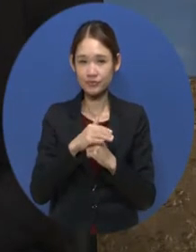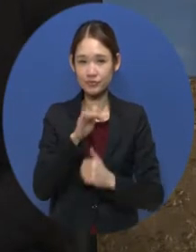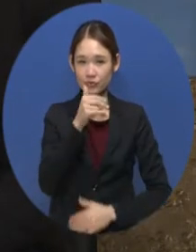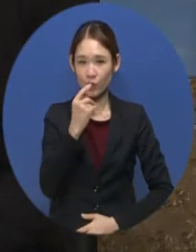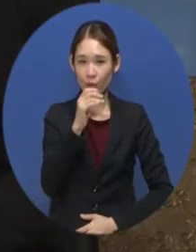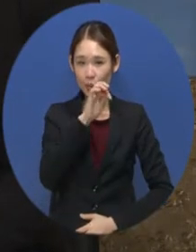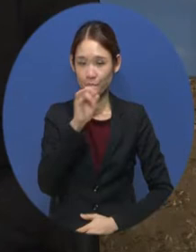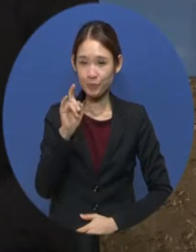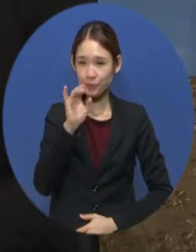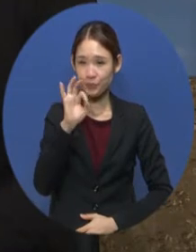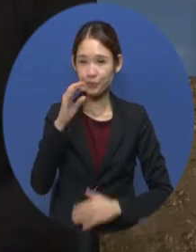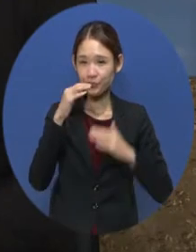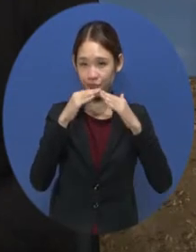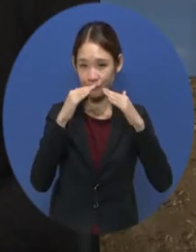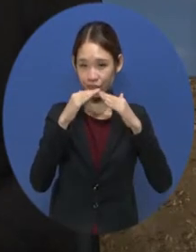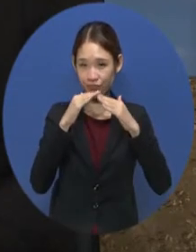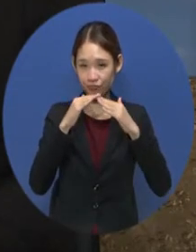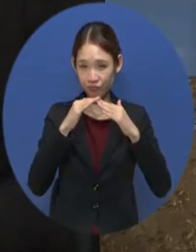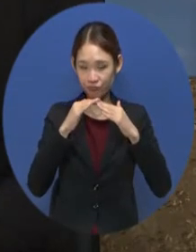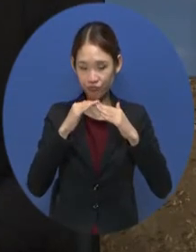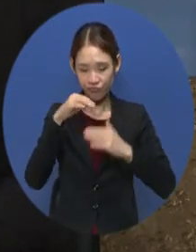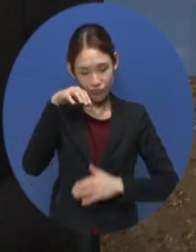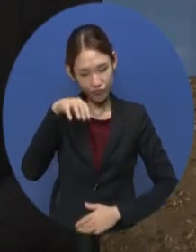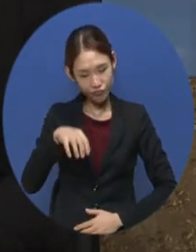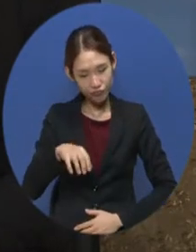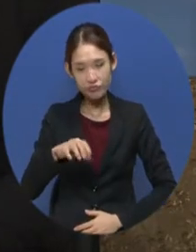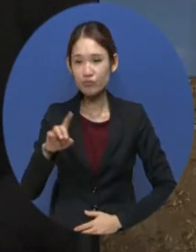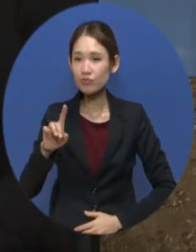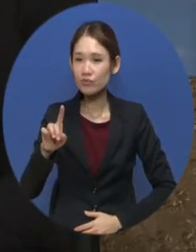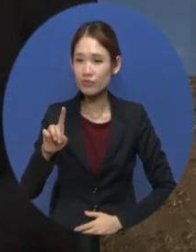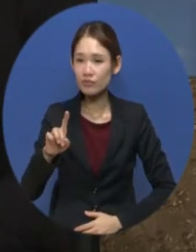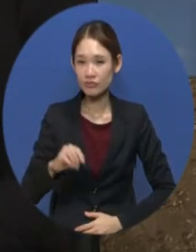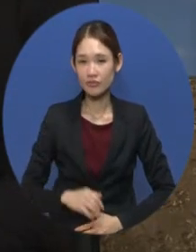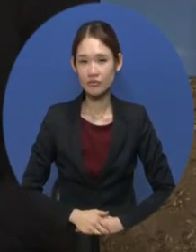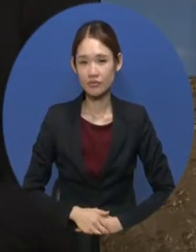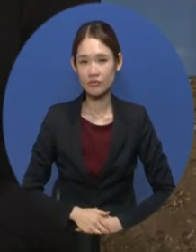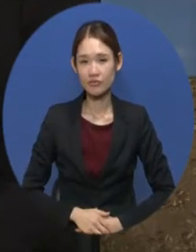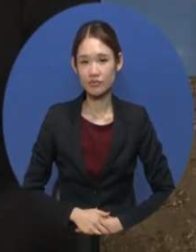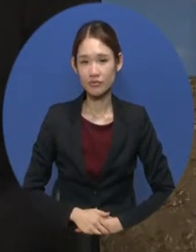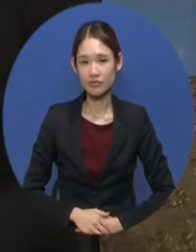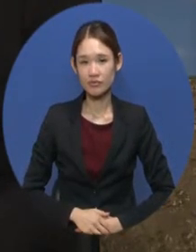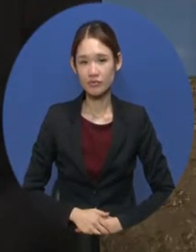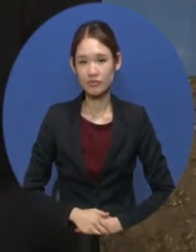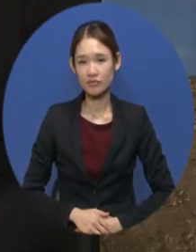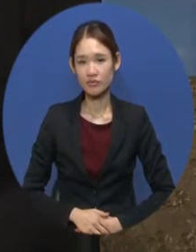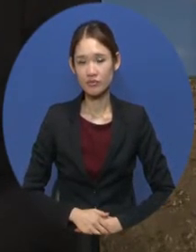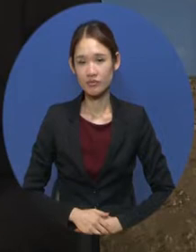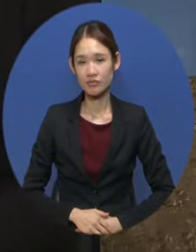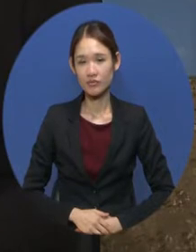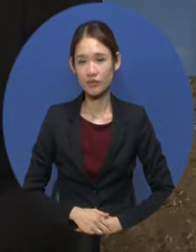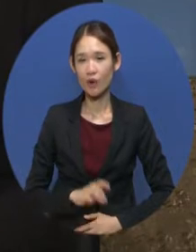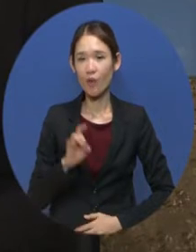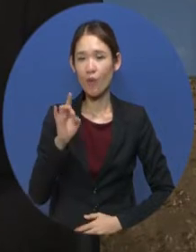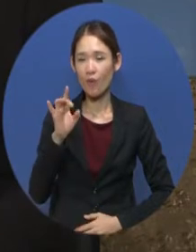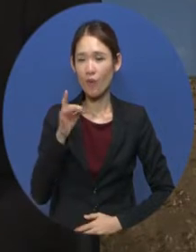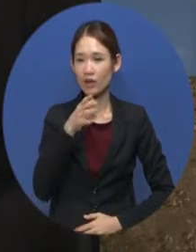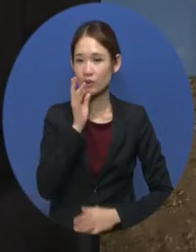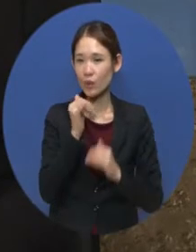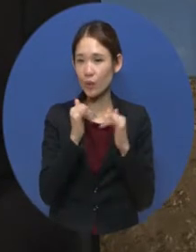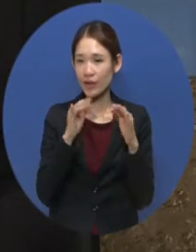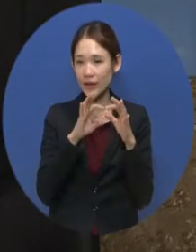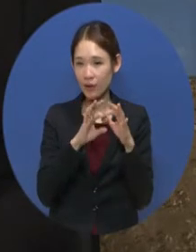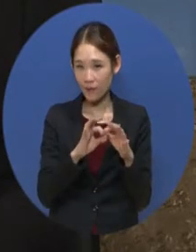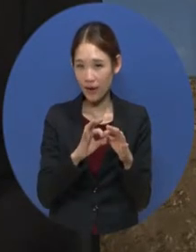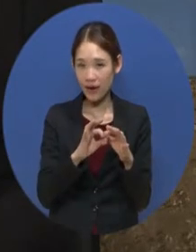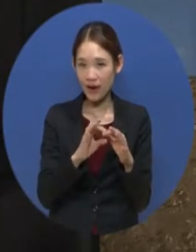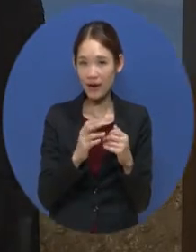효명의 집이요? 집. 네. 효명의 집은 또 어떤 곳인가요? 이 중에 효명의 집 같은 경우는 네. 원래